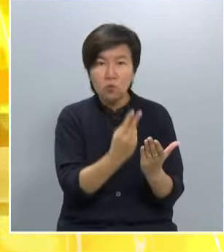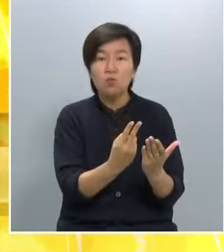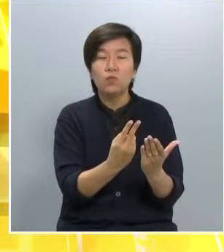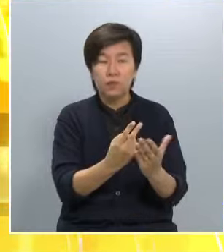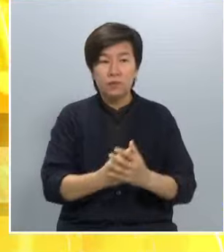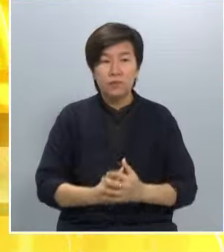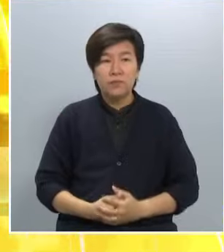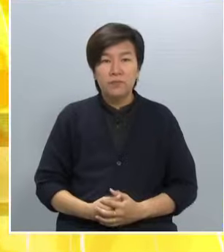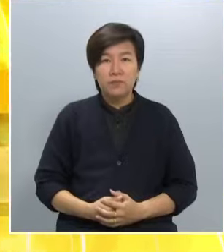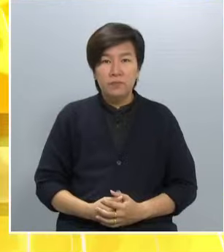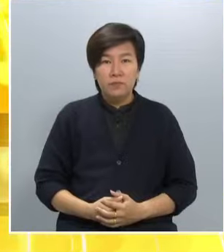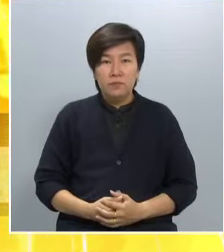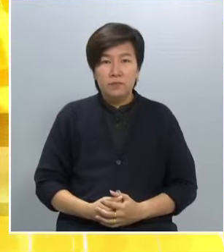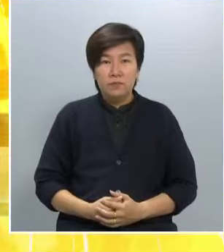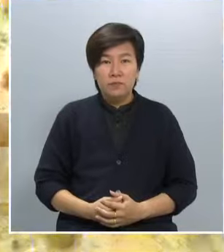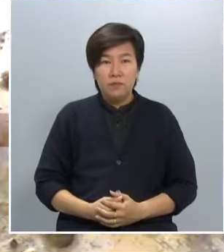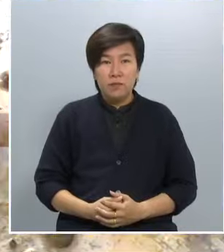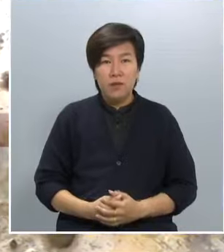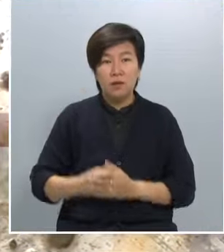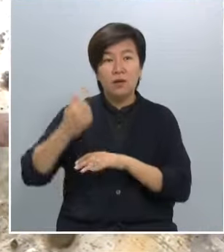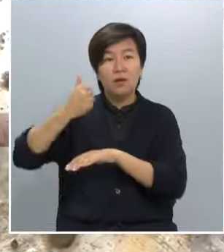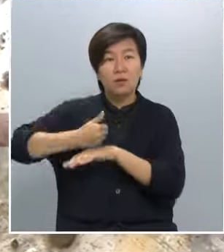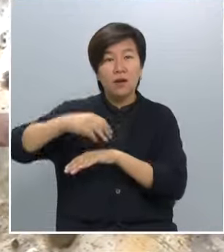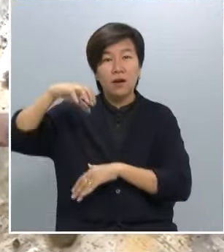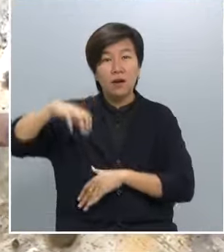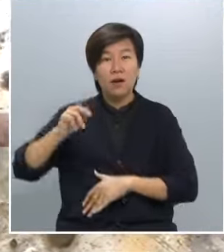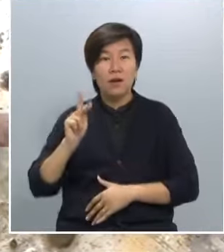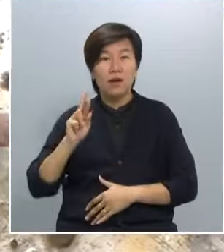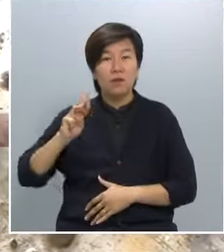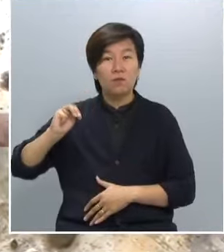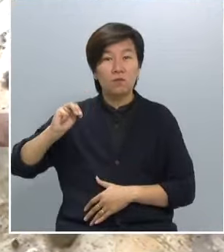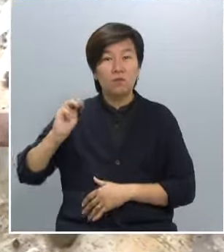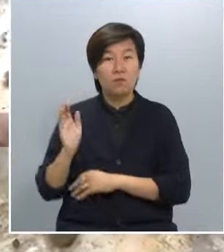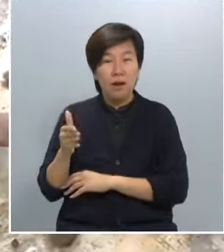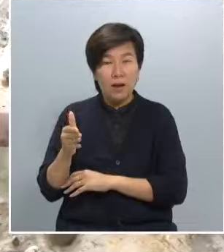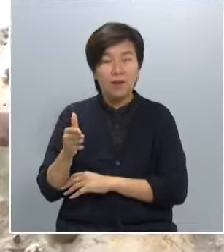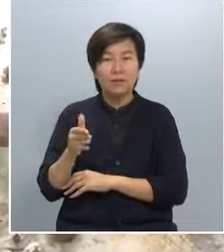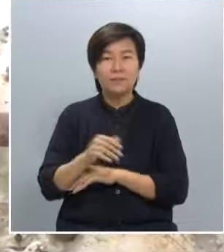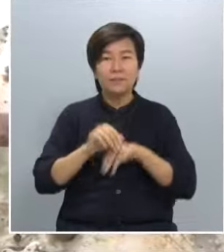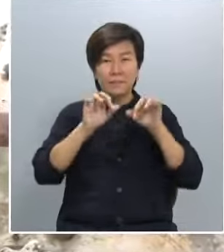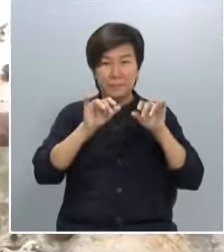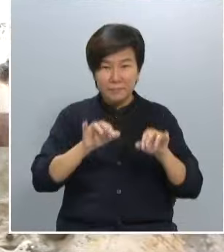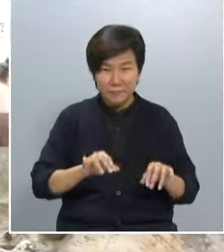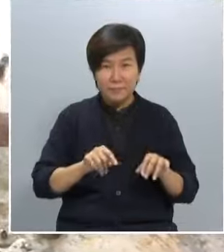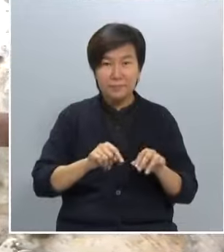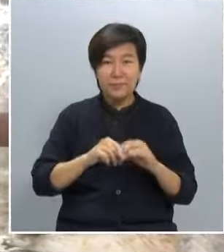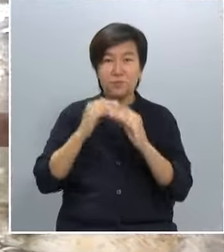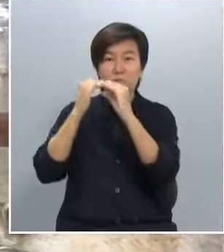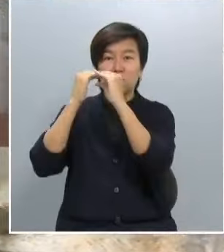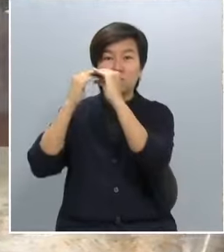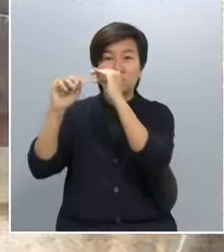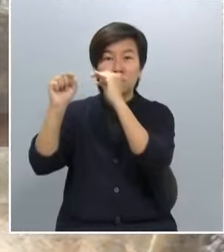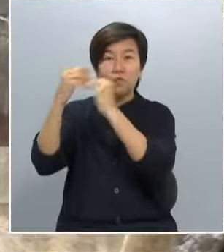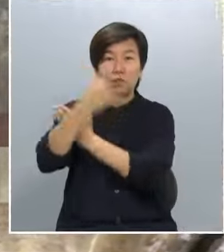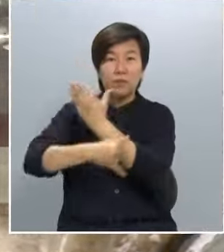สุดเอาแล้วอธิบดีกรมประมงบัญชาศุขแก้วมีนักเสือไปถึงกาน้าขอชิ้นเนื้อหรือตัวอย่างศาลพัธุกรรม